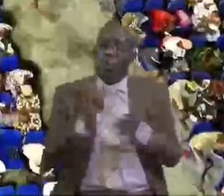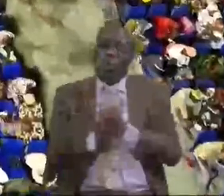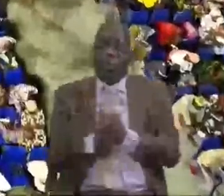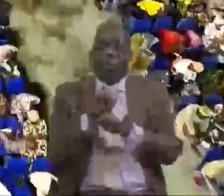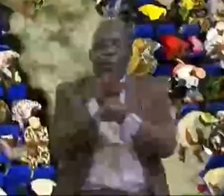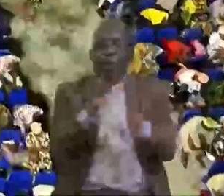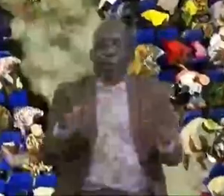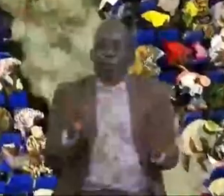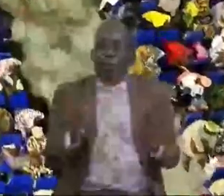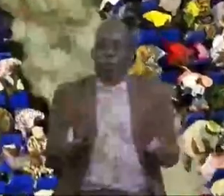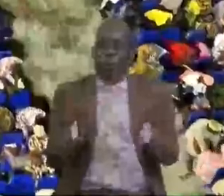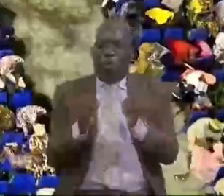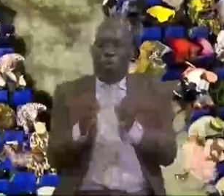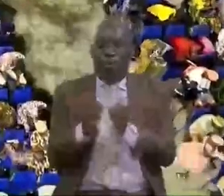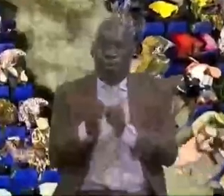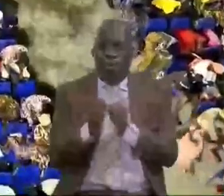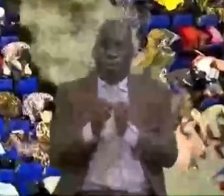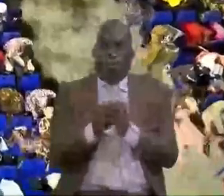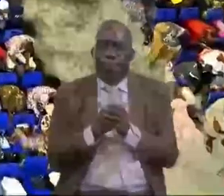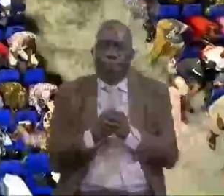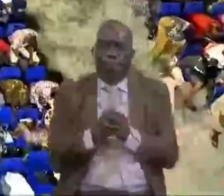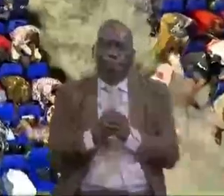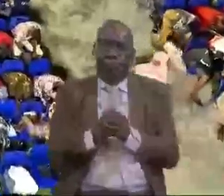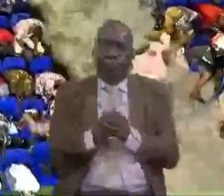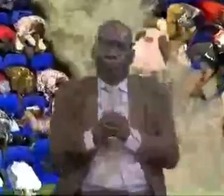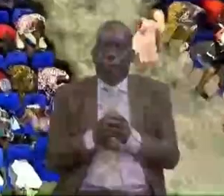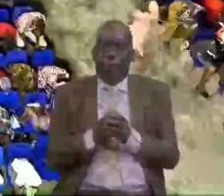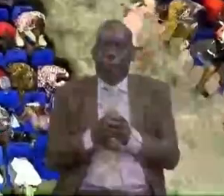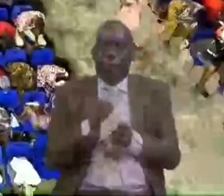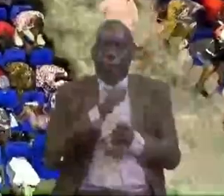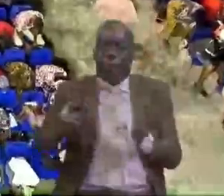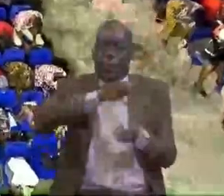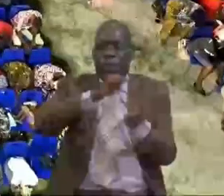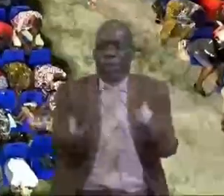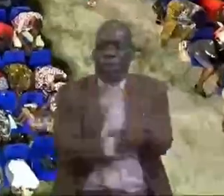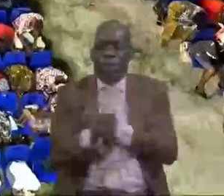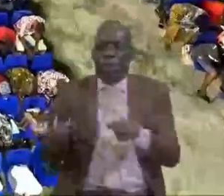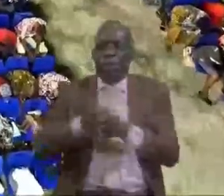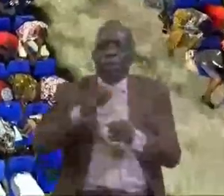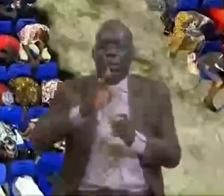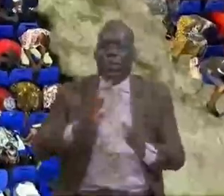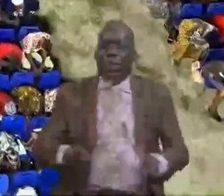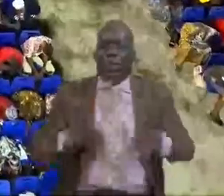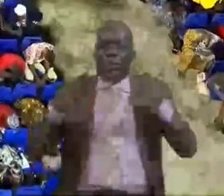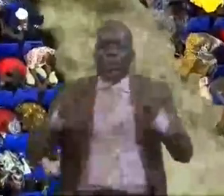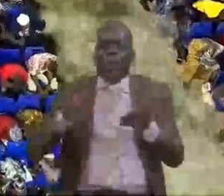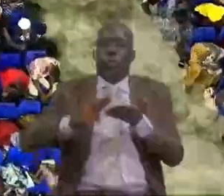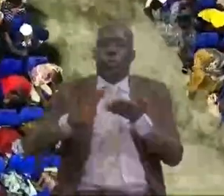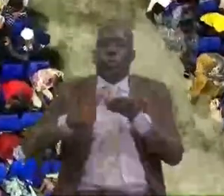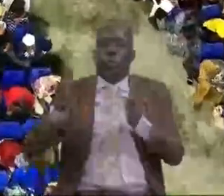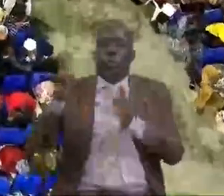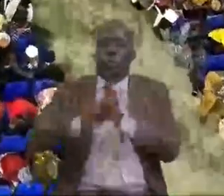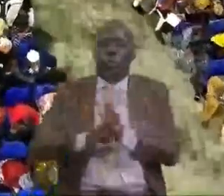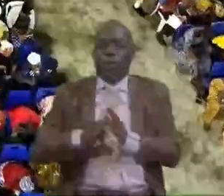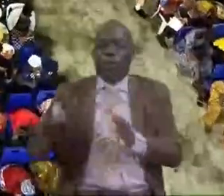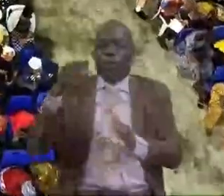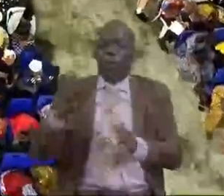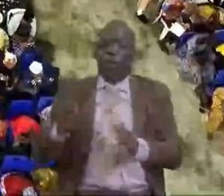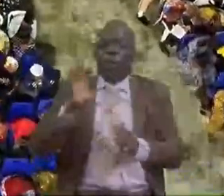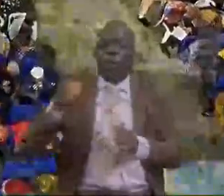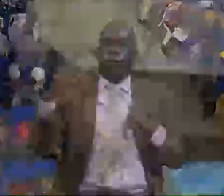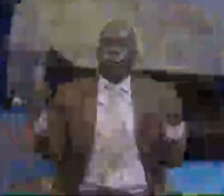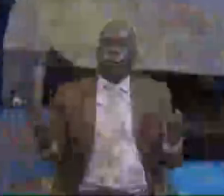salut, une transformation dans ta vie, un changement dans ta vie, un pardon, le pardon de